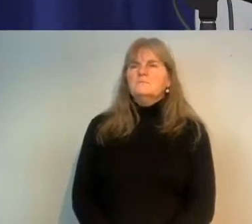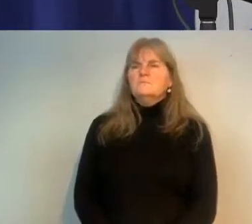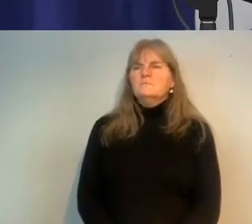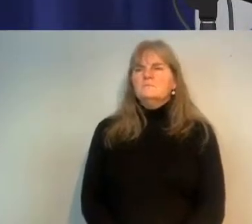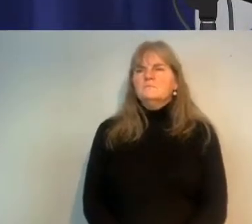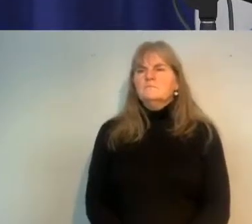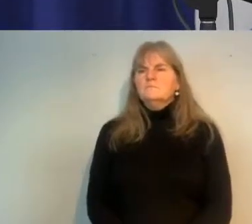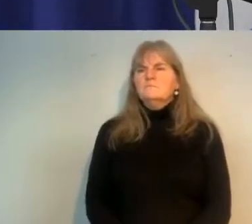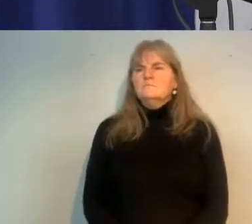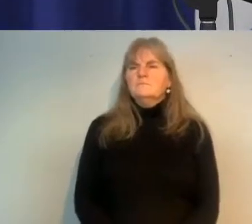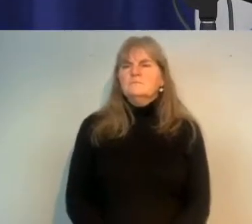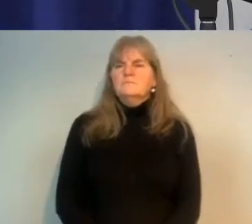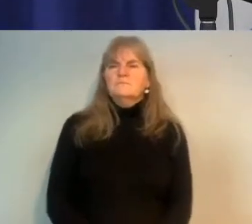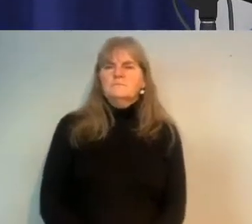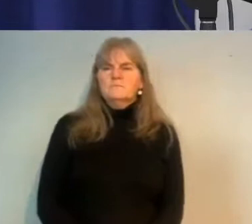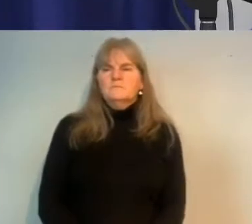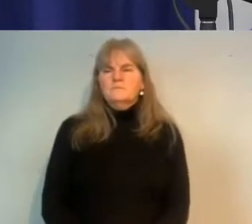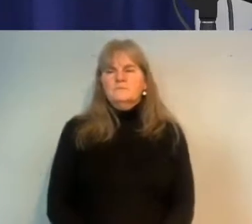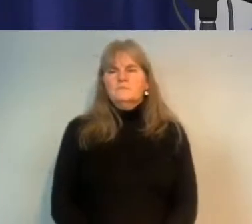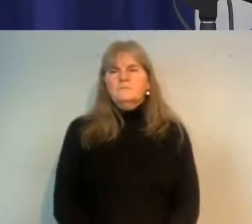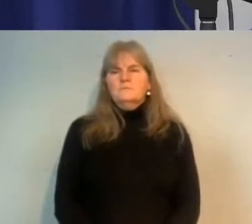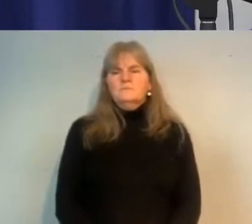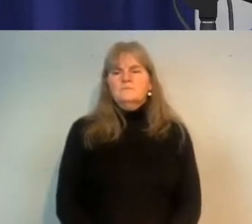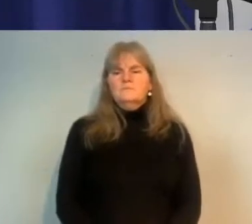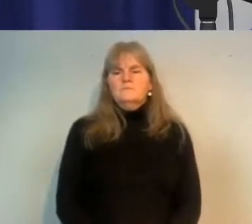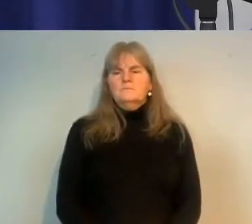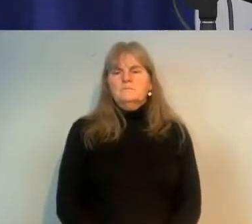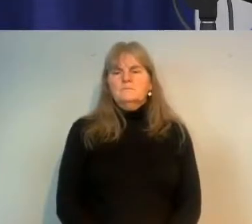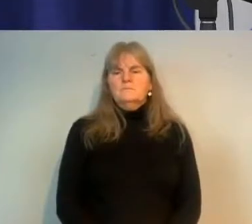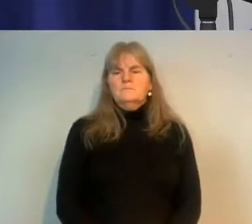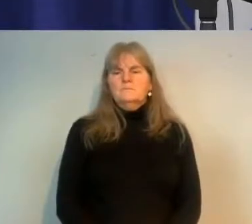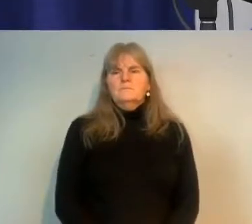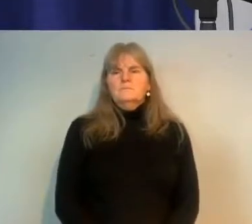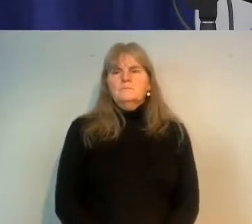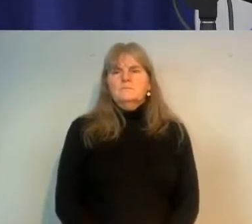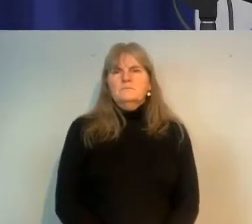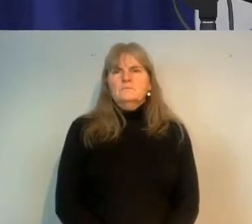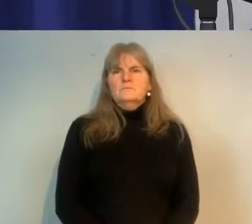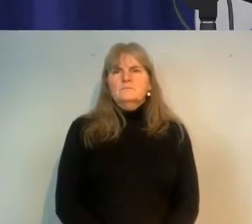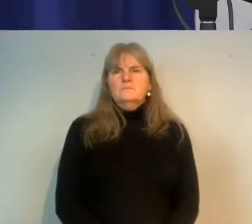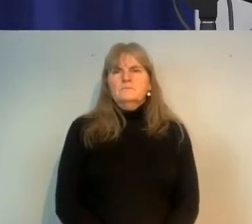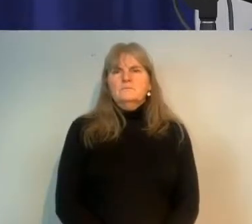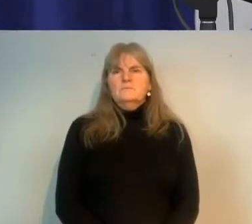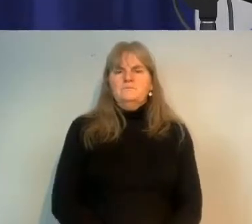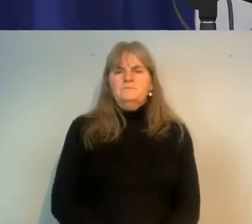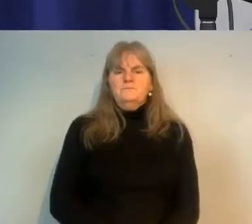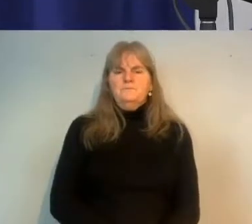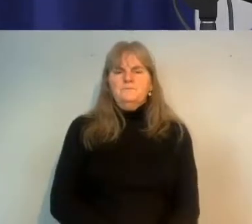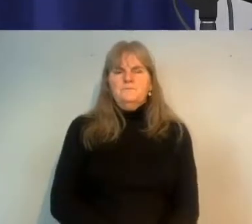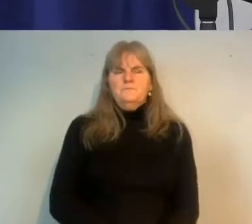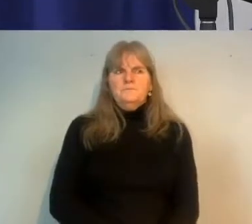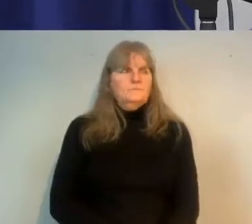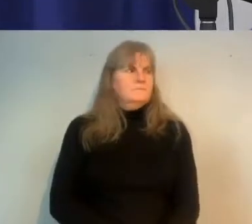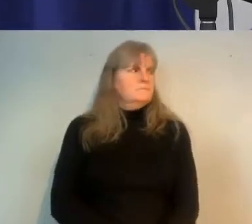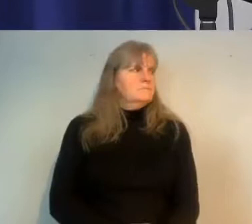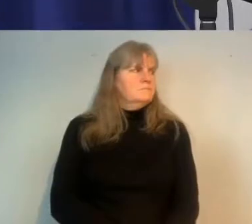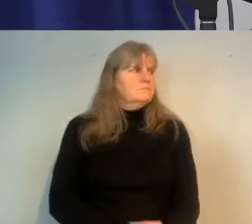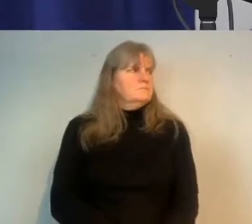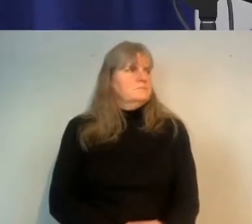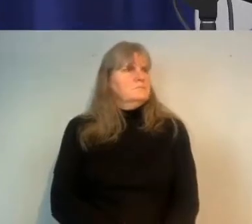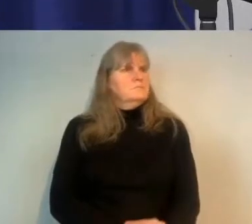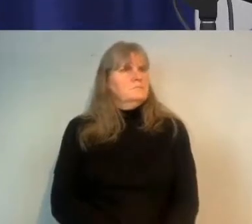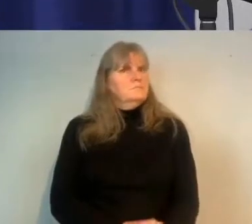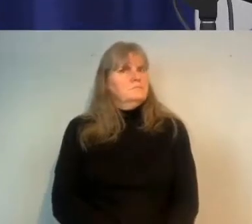l'apprentissage pour les étudiants et pour ceux qui travaillent là. Il y a beaucoup de questions au sujet du rationnel pour